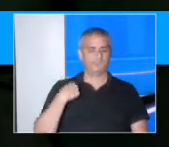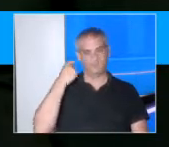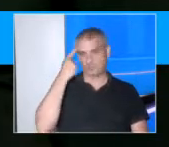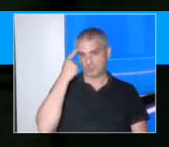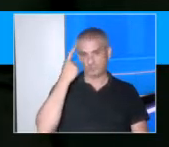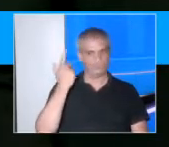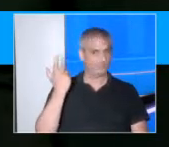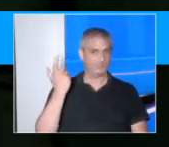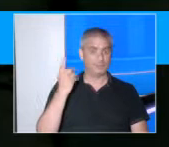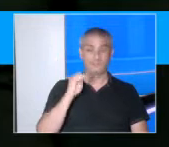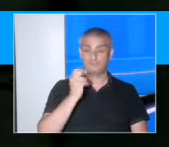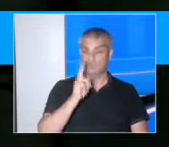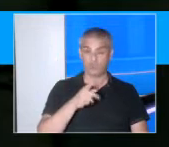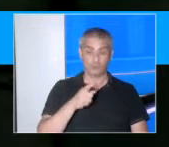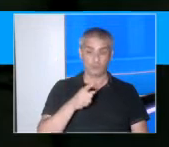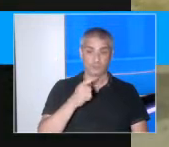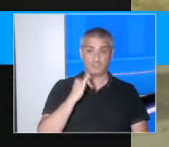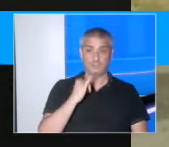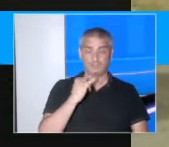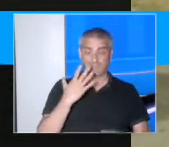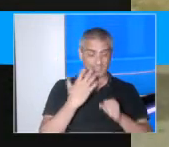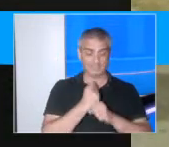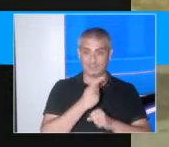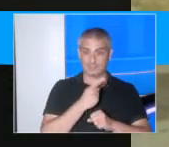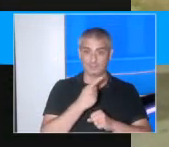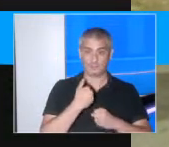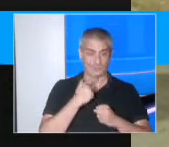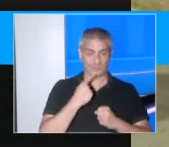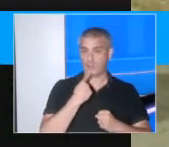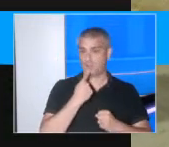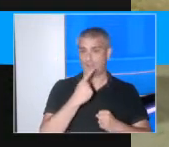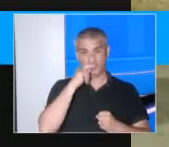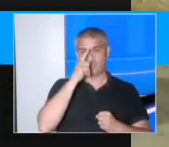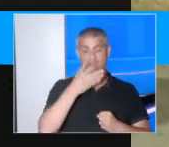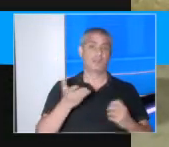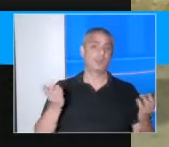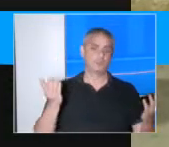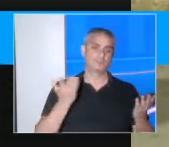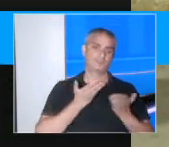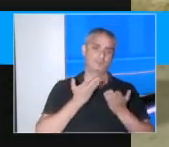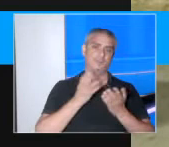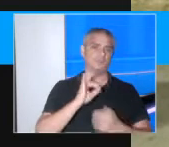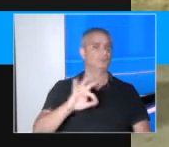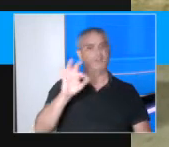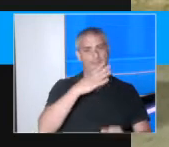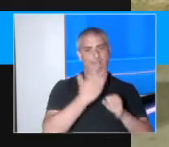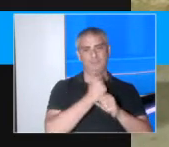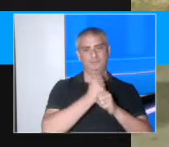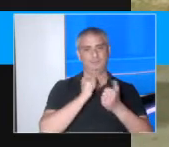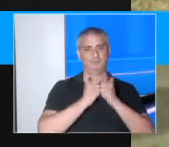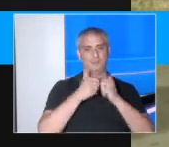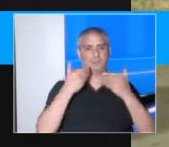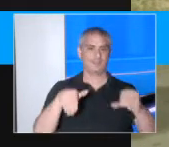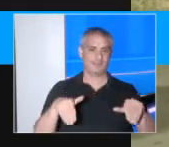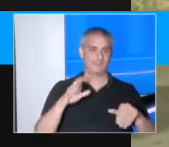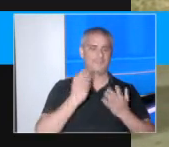חושבת שאם יש איזשהו הישג שלי שאני יכולה להתגאות בו, זה ההתייחסות שלכם להישגים של ספורט